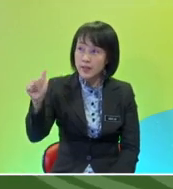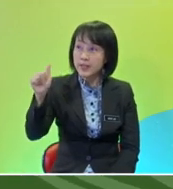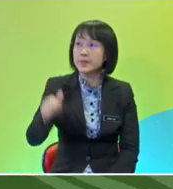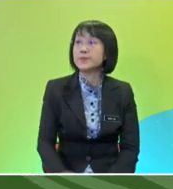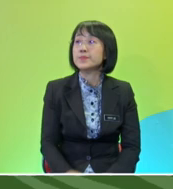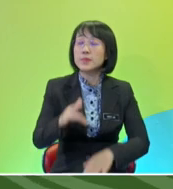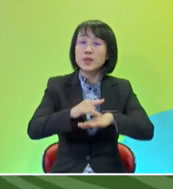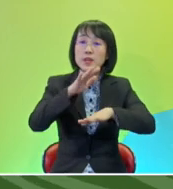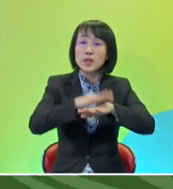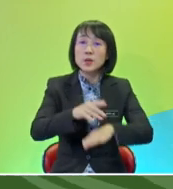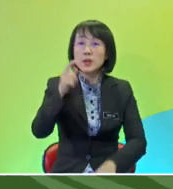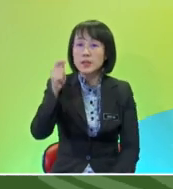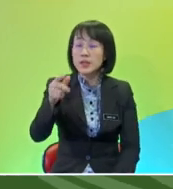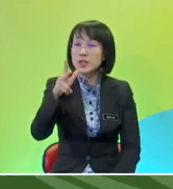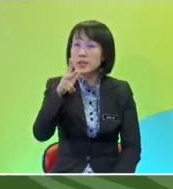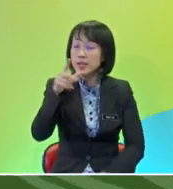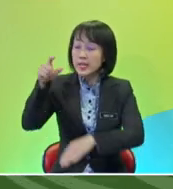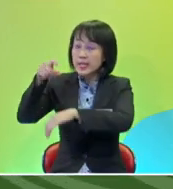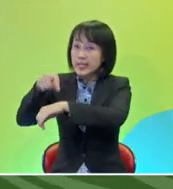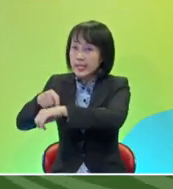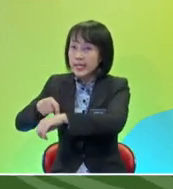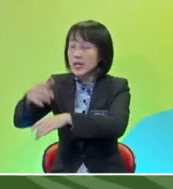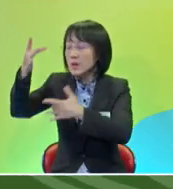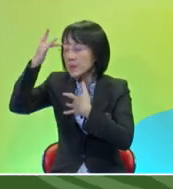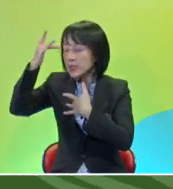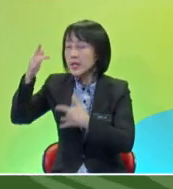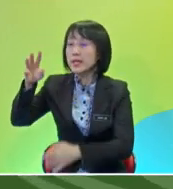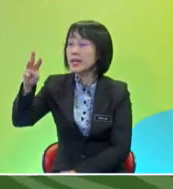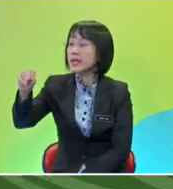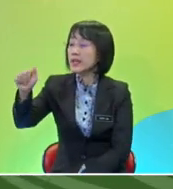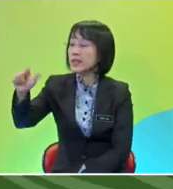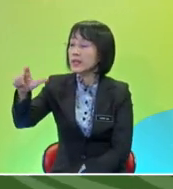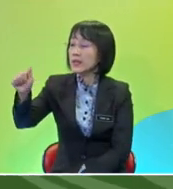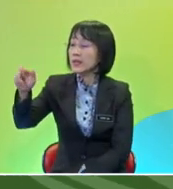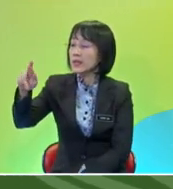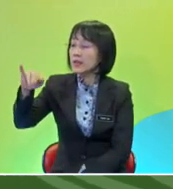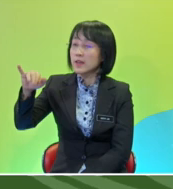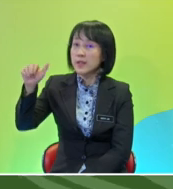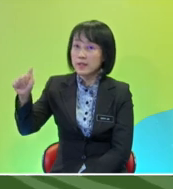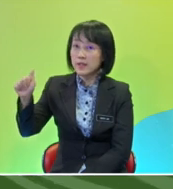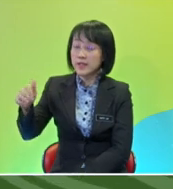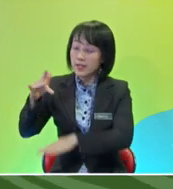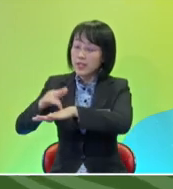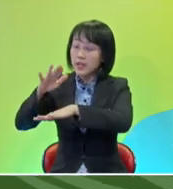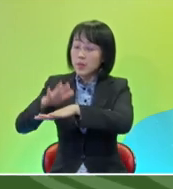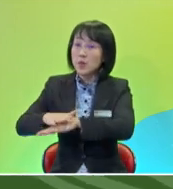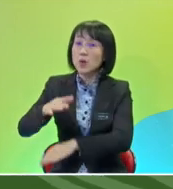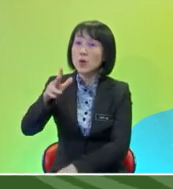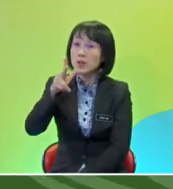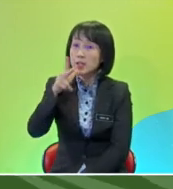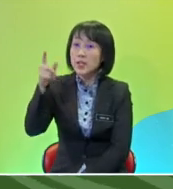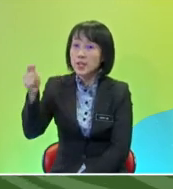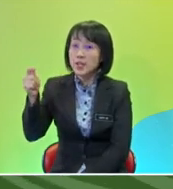dia menggigit pesakit malaria seperti nyamuk Aedes tadi. Kemudian nyamuk tiruk betina dia membawa